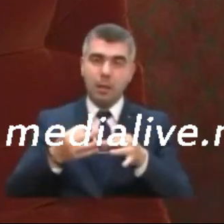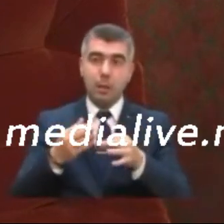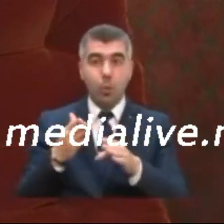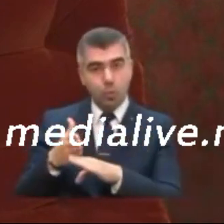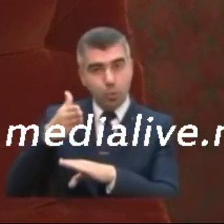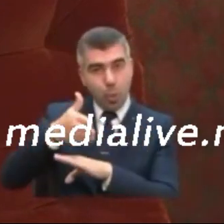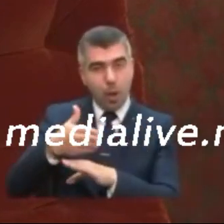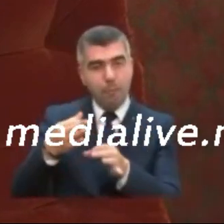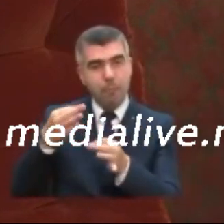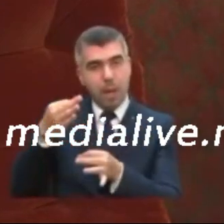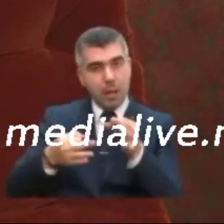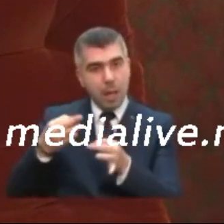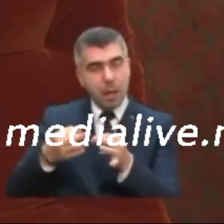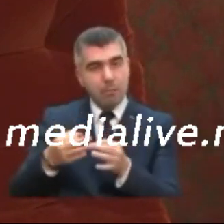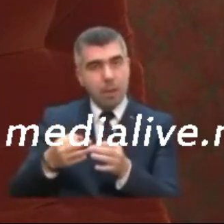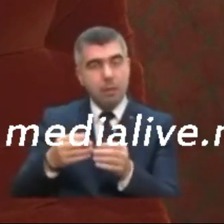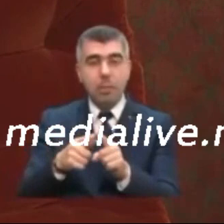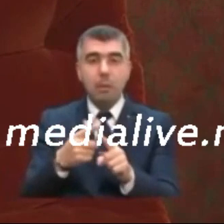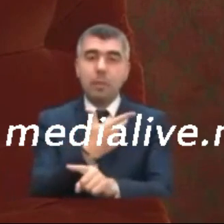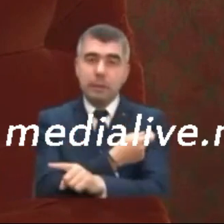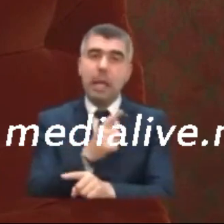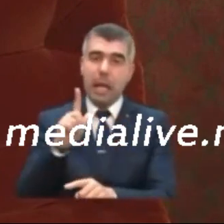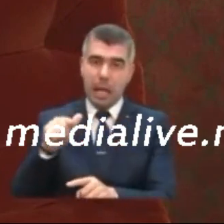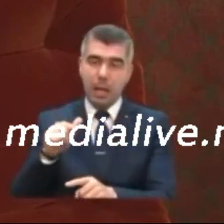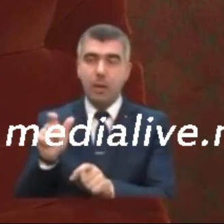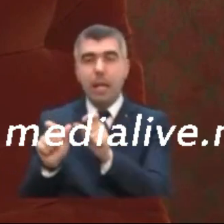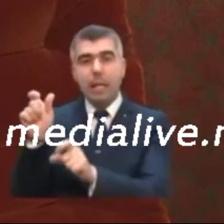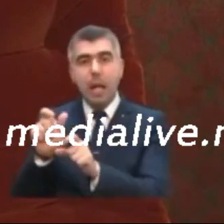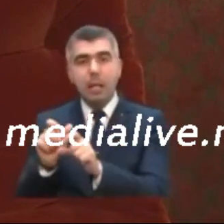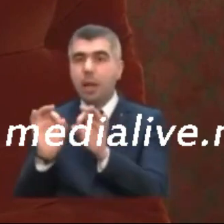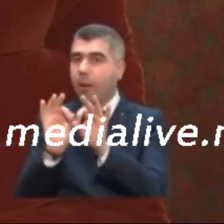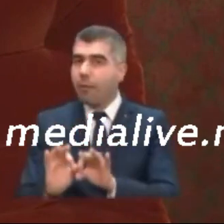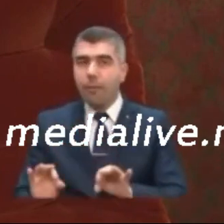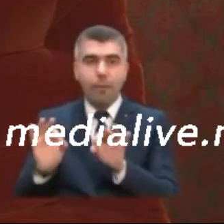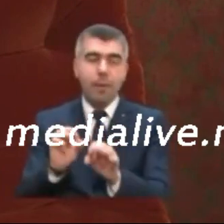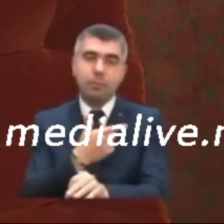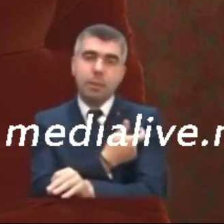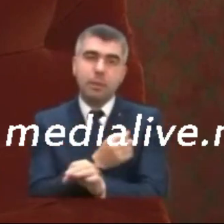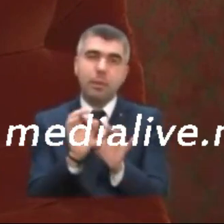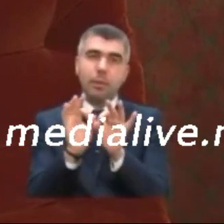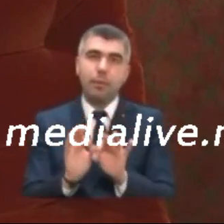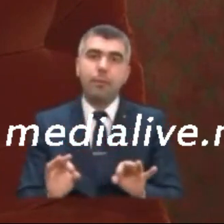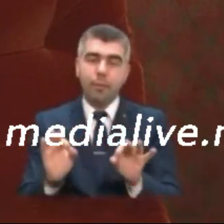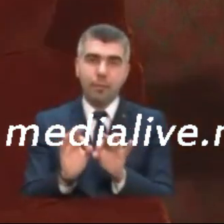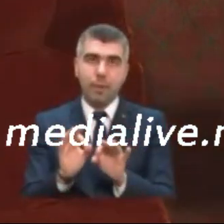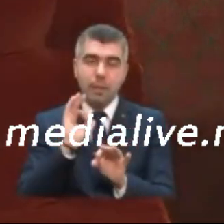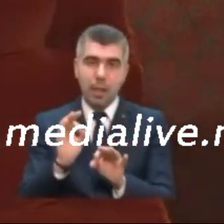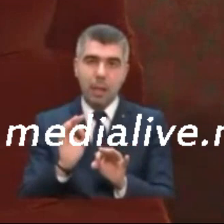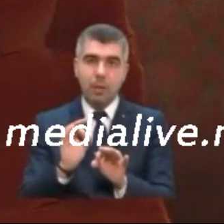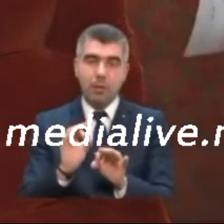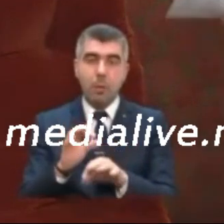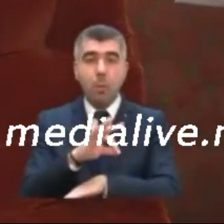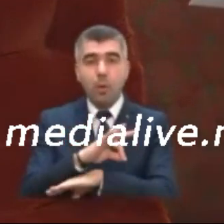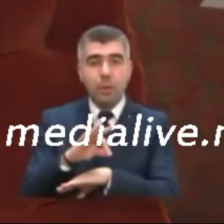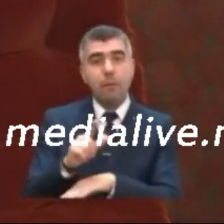عندنا ناس اللي دايرين تلقيح، وعندنا ناس جابوا لنا شواهد في المحاكم موظفين صحيين ما كانوش يديروا التلقيح، صالح